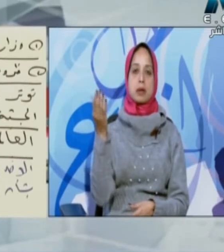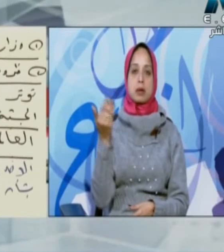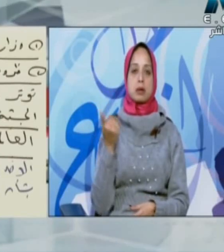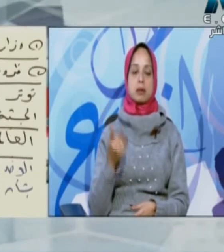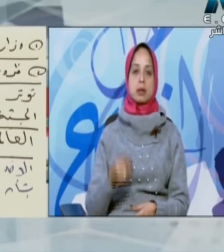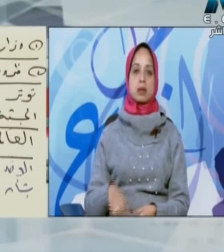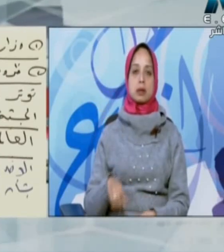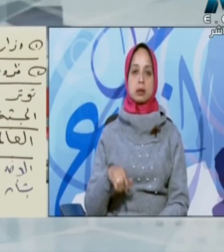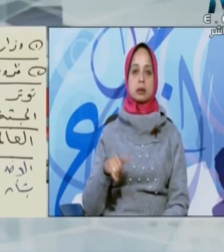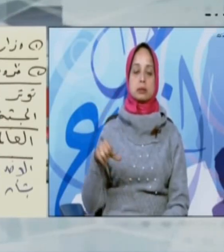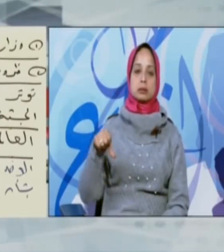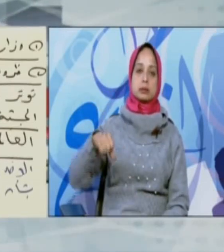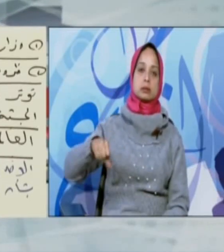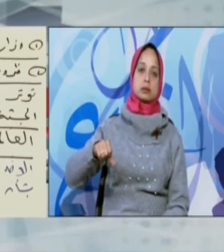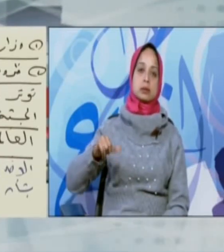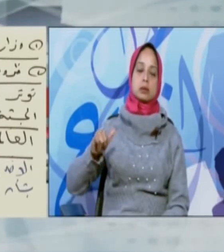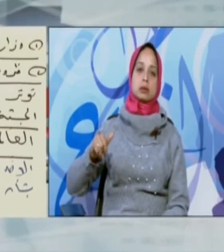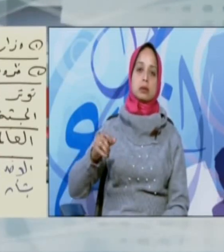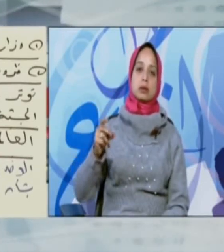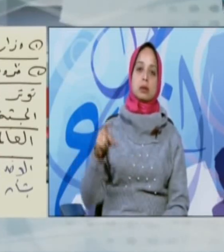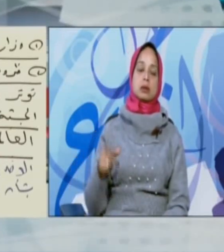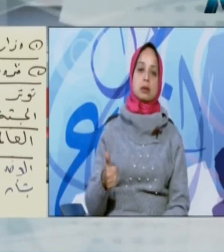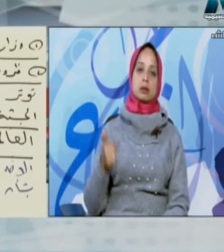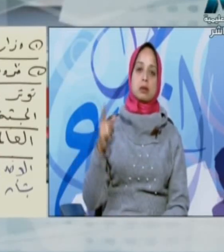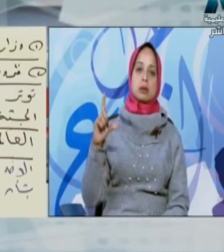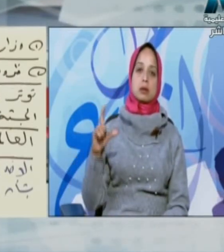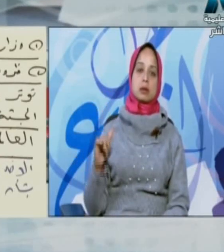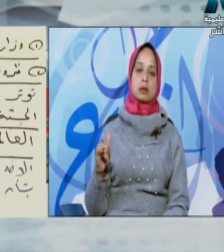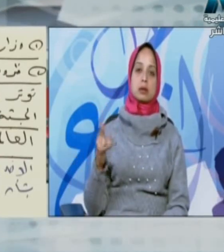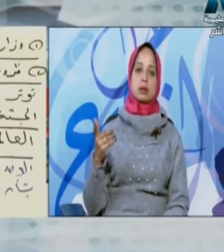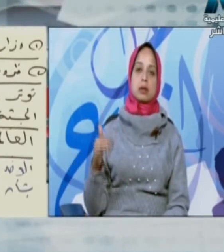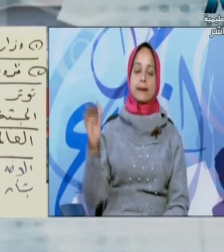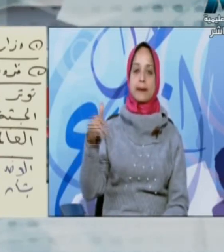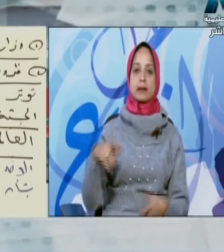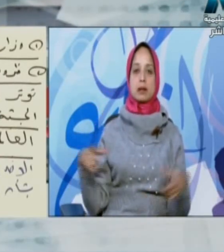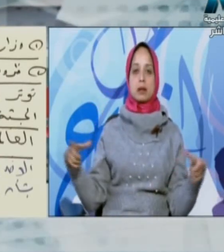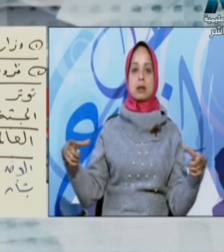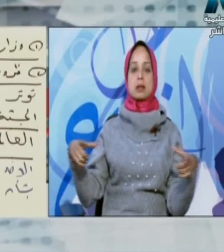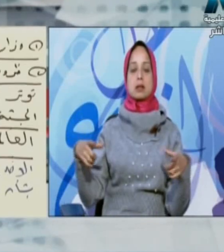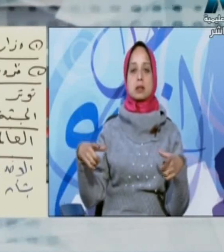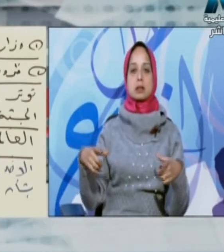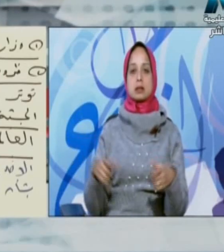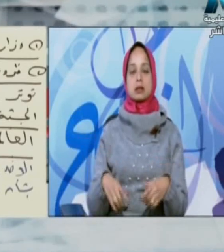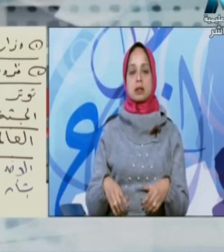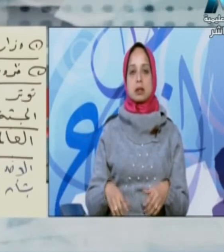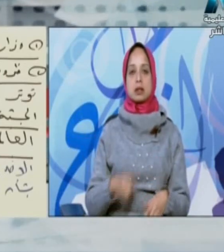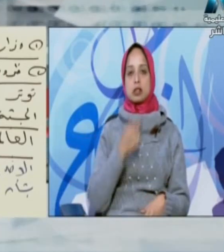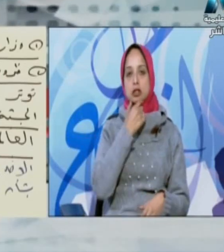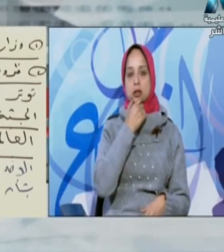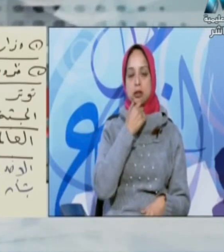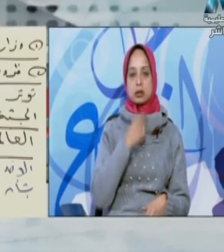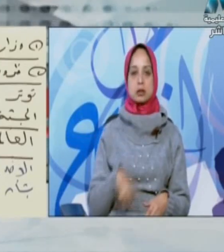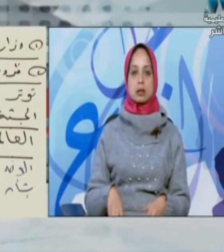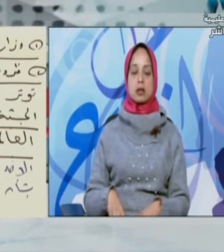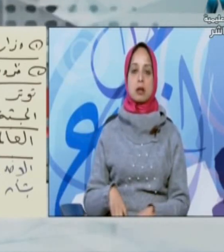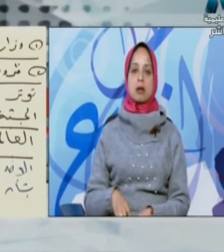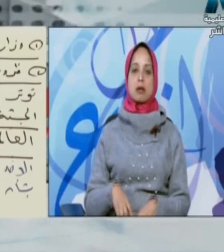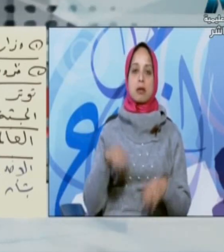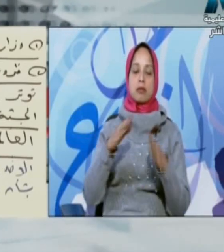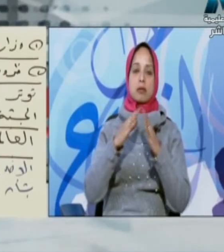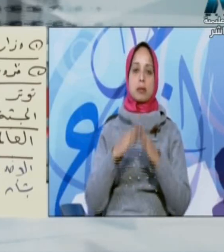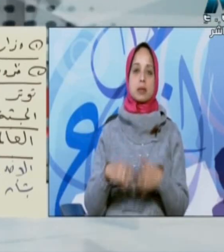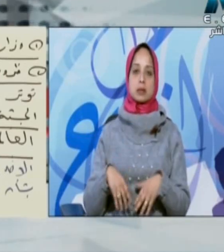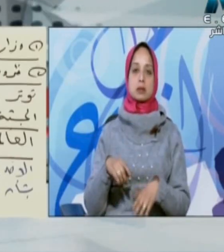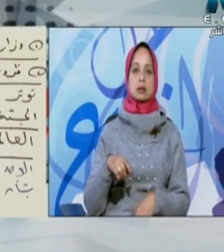الحبشه، ايطاليا حصرت مصر في وادي النيل، او حصرت اسف انجلترا في مصر ووادي النيل في السودان